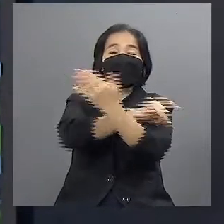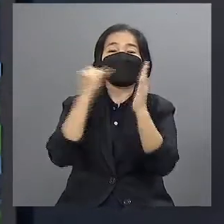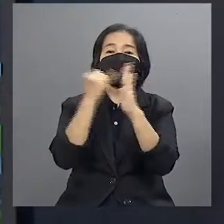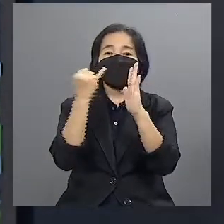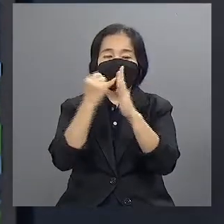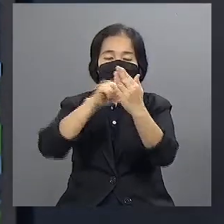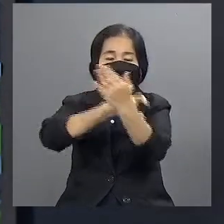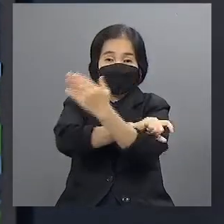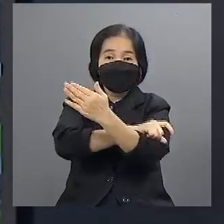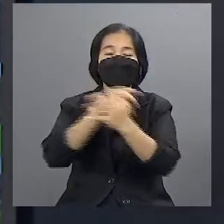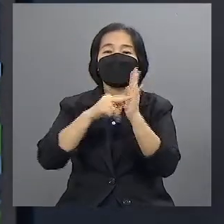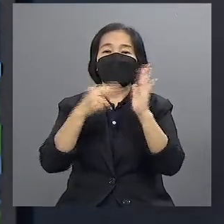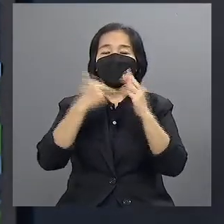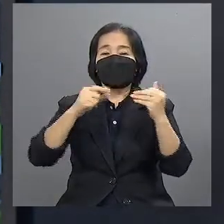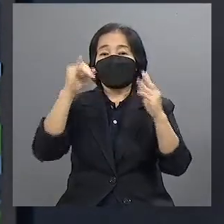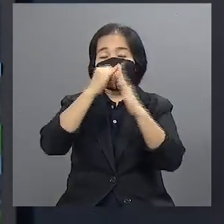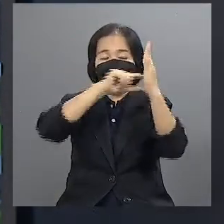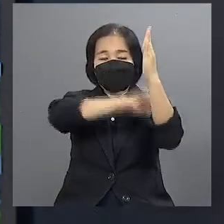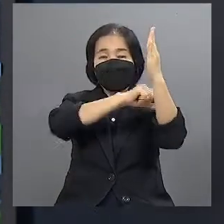เขาเพิงการทองเที่ยวจากตางชา